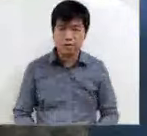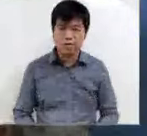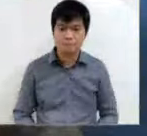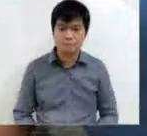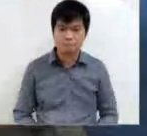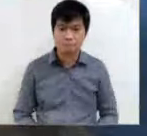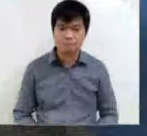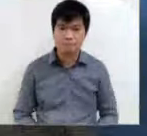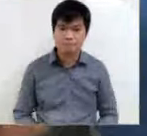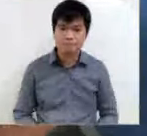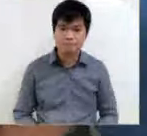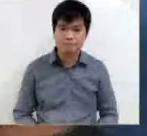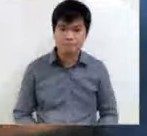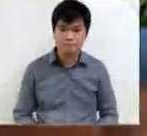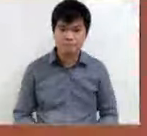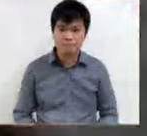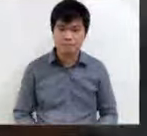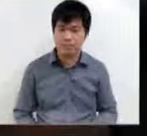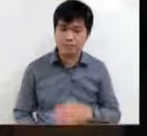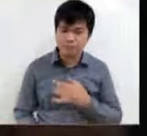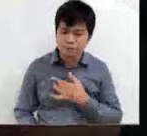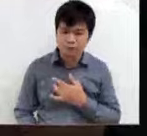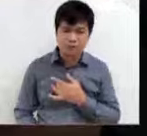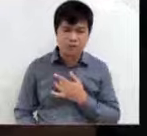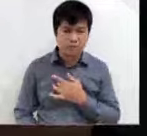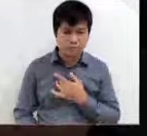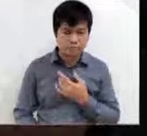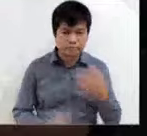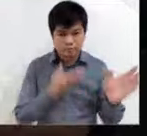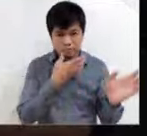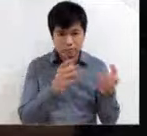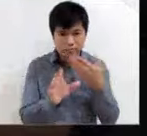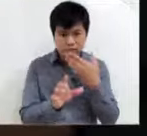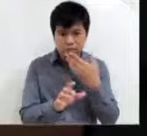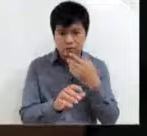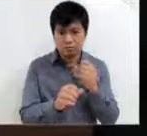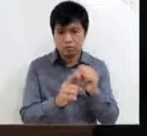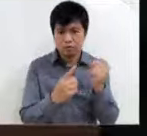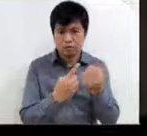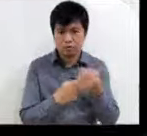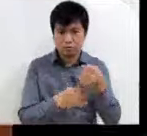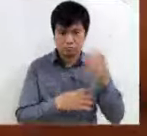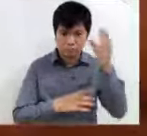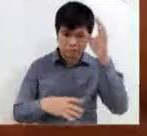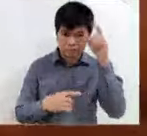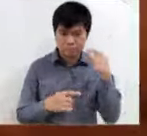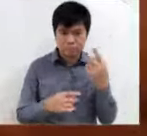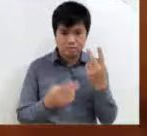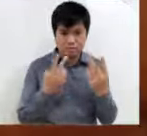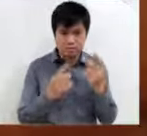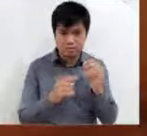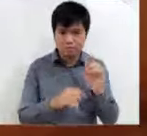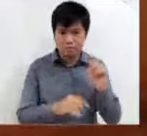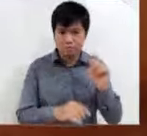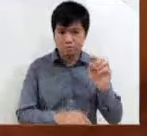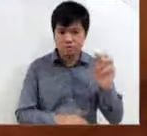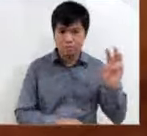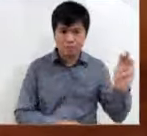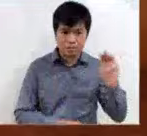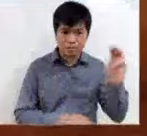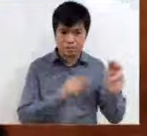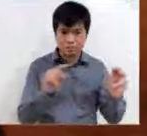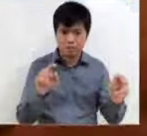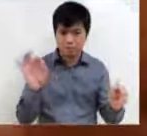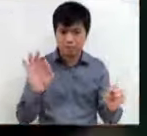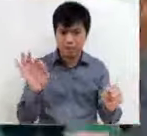take lang kasi ramdam na ramdam ko agad. Napapanood ang Senior High Lunes hanggang Biyernes pagkatapos ng Batang Quiapo